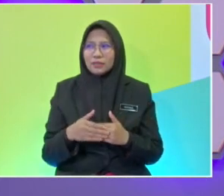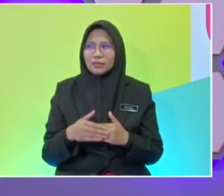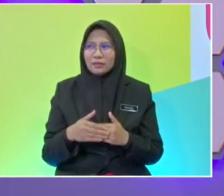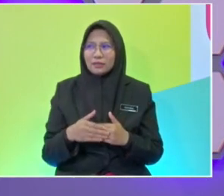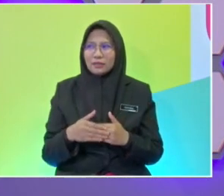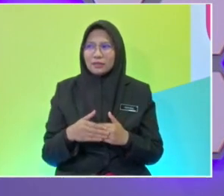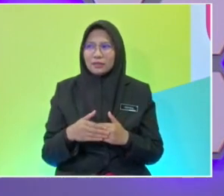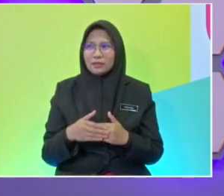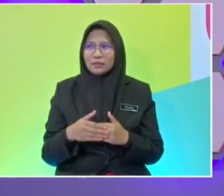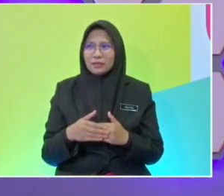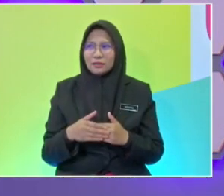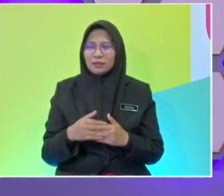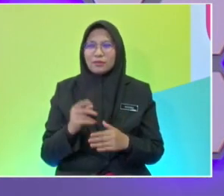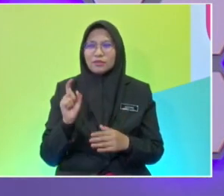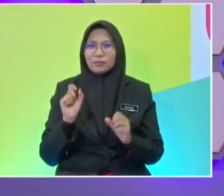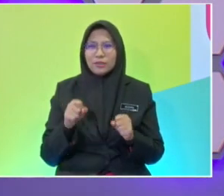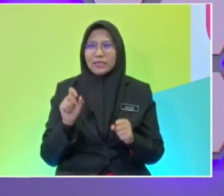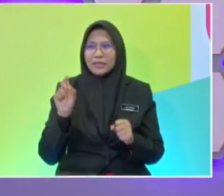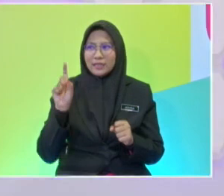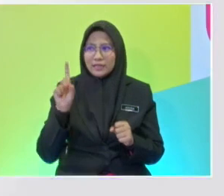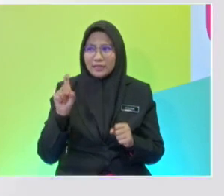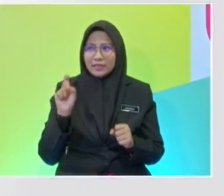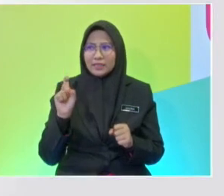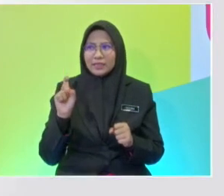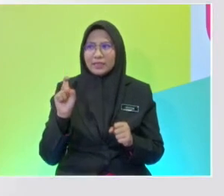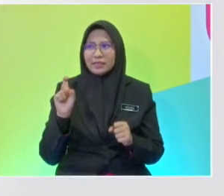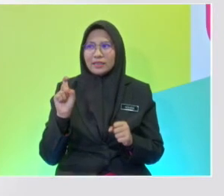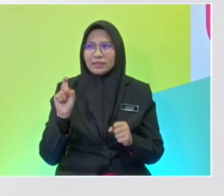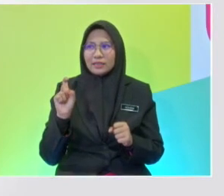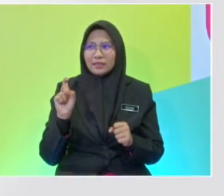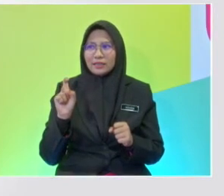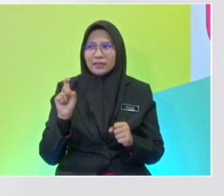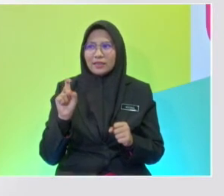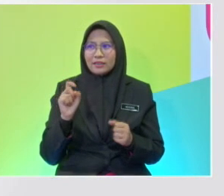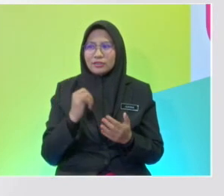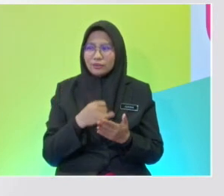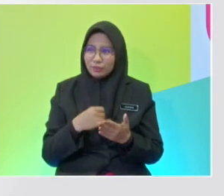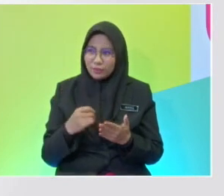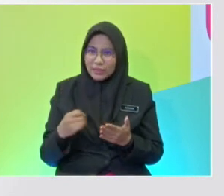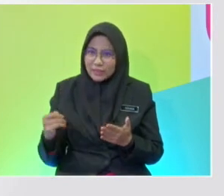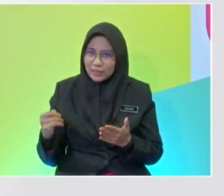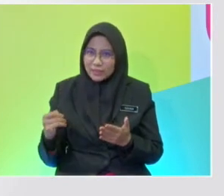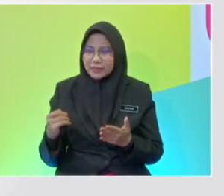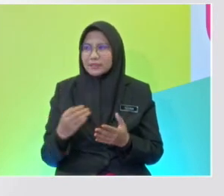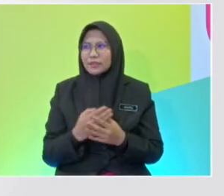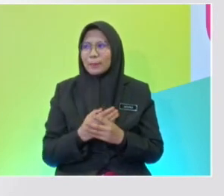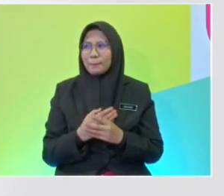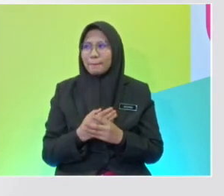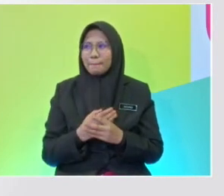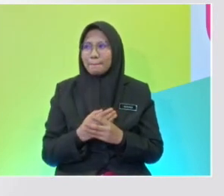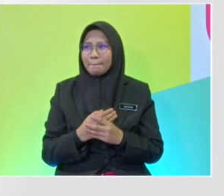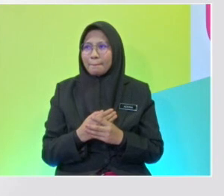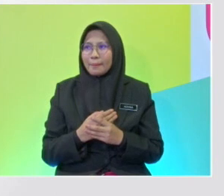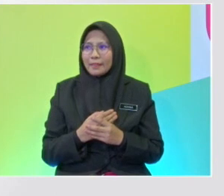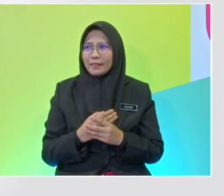pilih file impor klik obat tuh lukis namanya obat tuh lukis karena ada tools